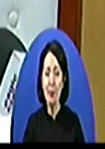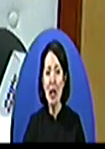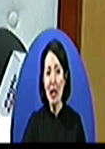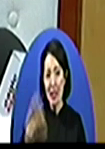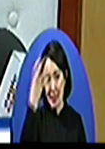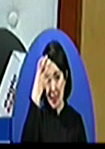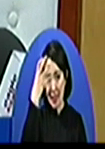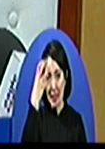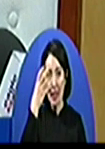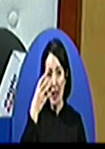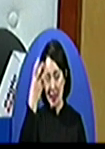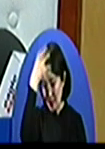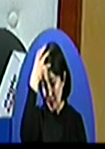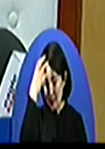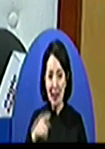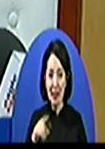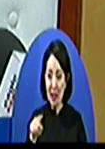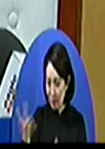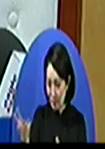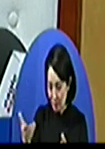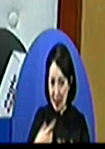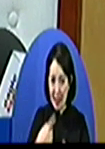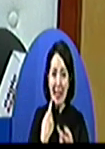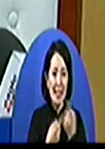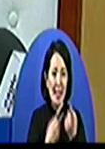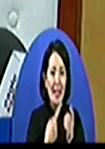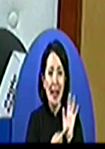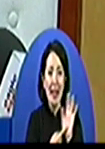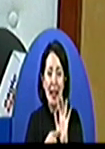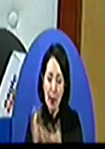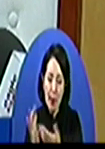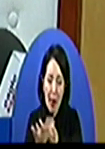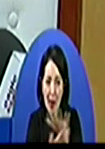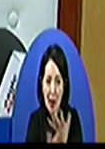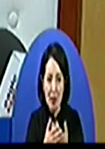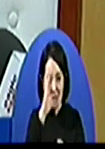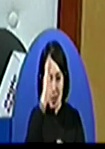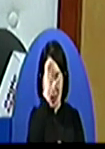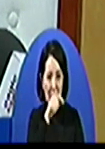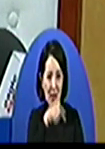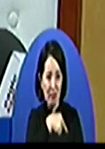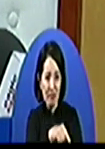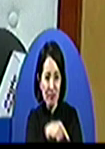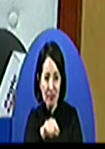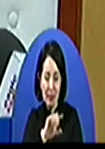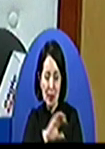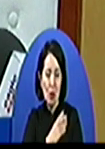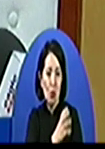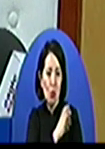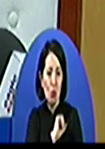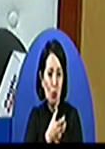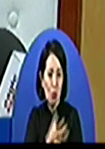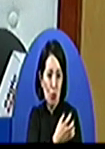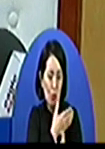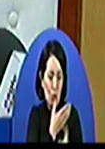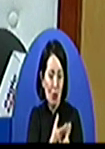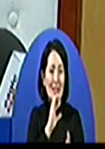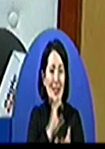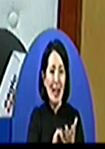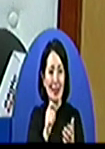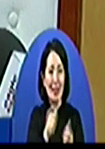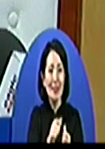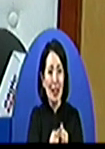ярив. Тэгээд засгийн газар дээр ирээд энэ холбогдох сайд нарт үүргө өглөөд ялангуяа сангийн сайд нарт зардалтай холбоотой